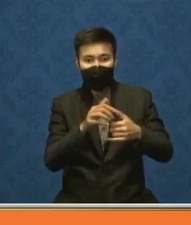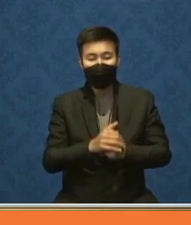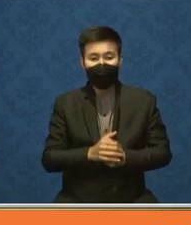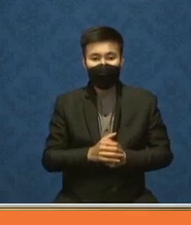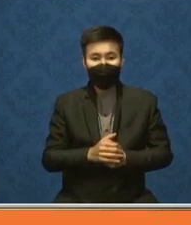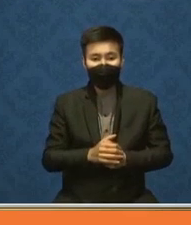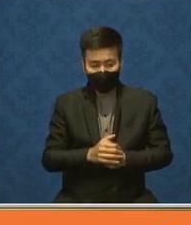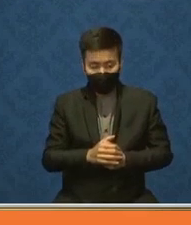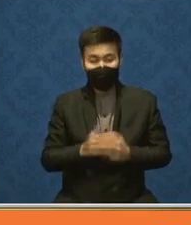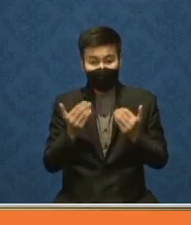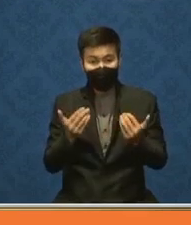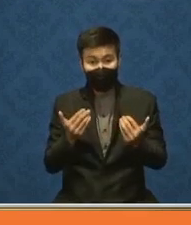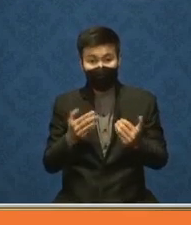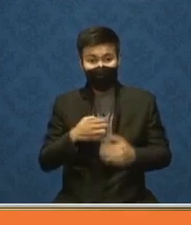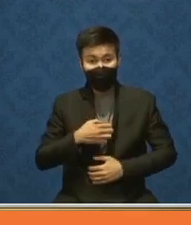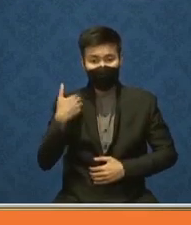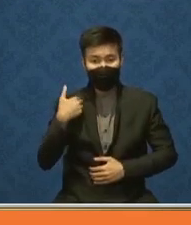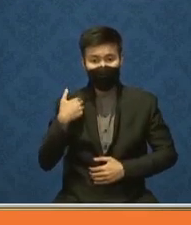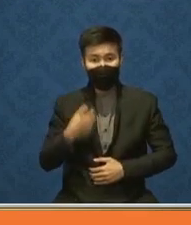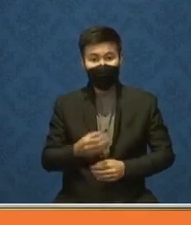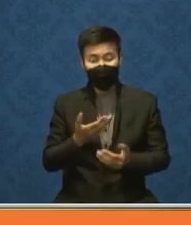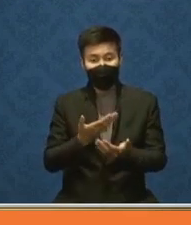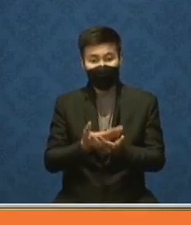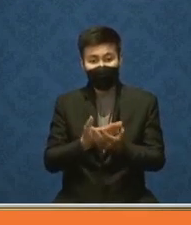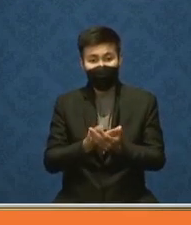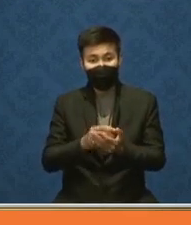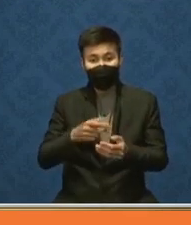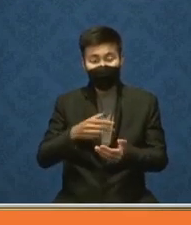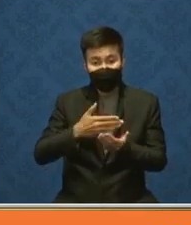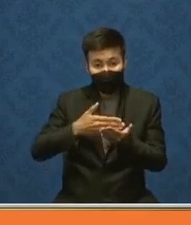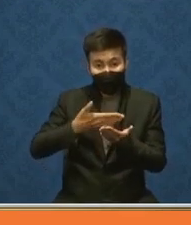ประเทศไทยจะต้องมีเบี้ยเด็กโตครับเพื่อลดภาระผู้ปกครอง